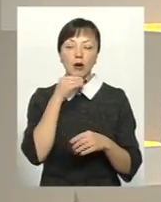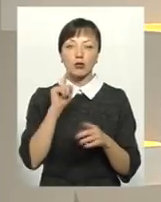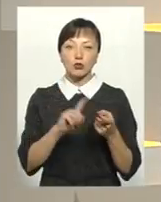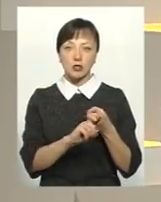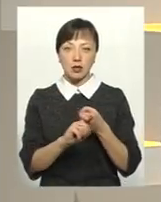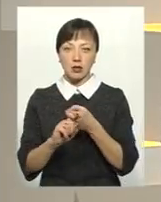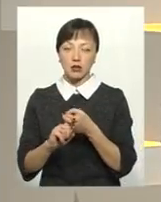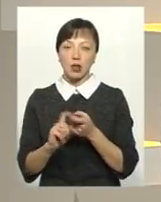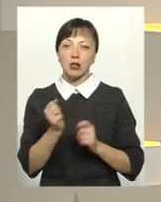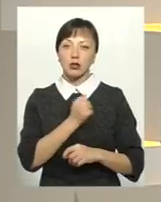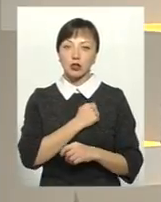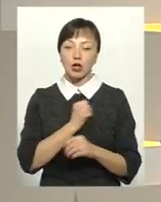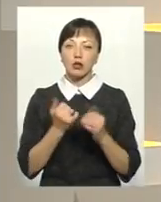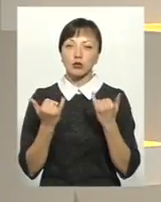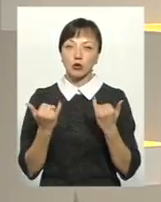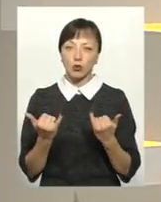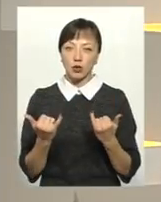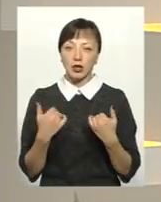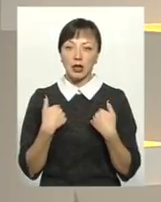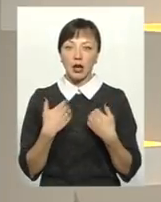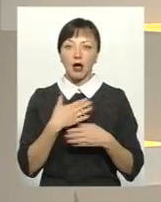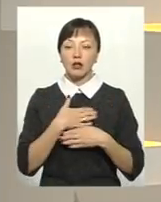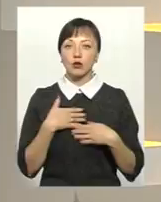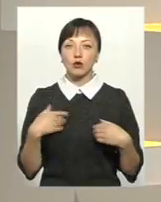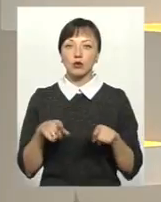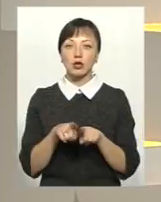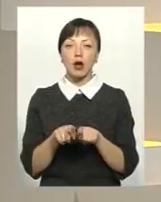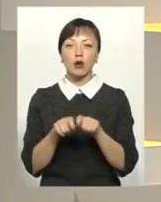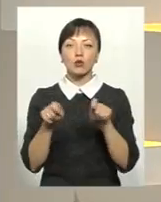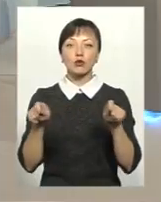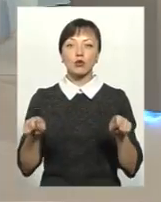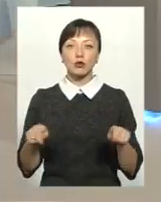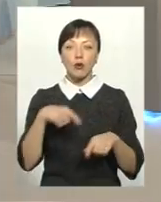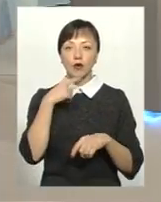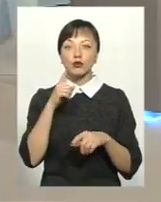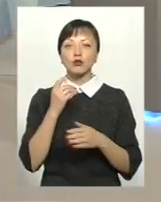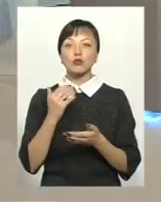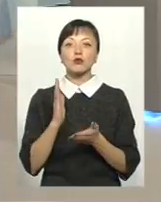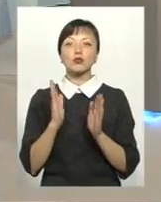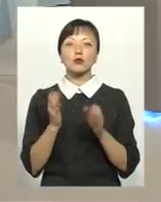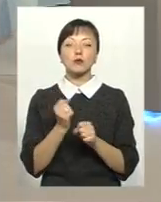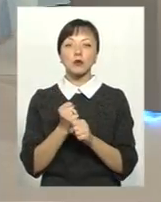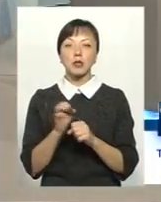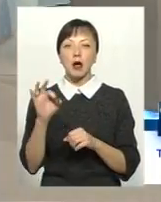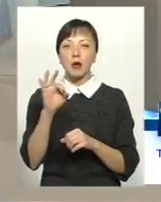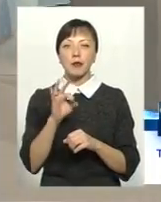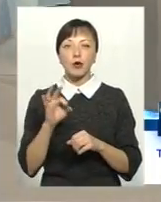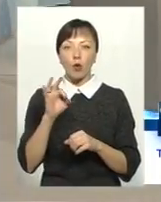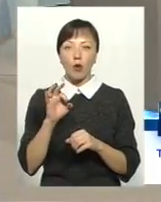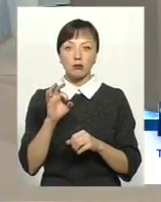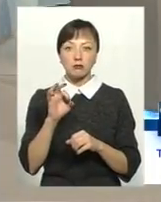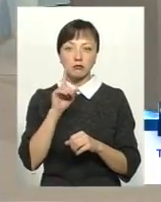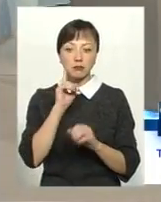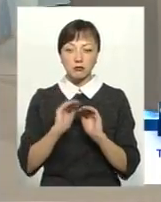залежить. На жаль, сьогодні, знаєте, я не хочу так розгорнуто говорити, що ми збираємося робити про підлітків, тому що ми